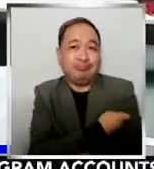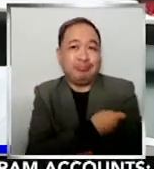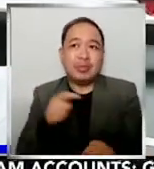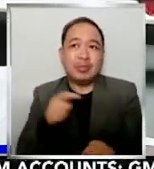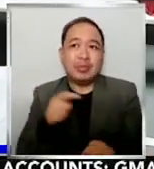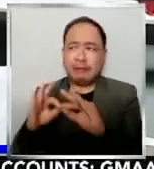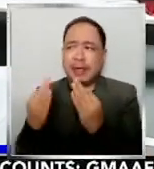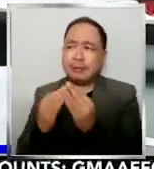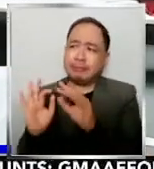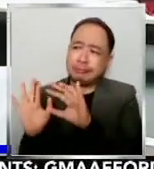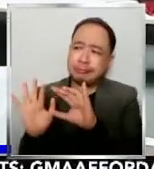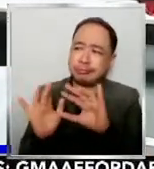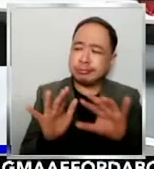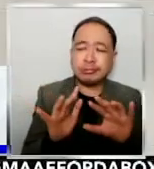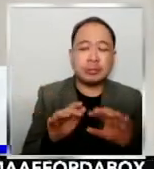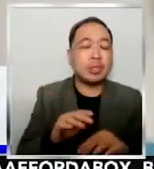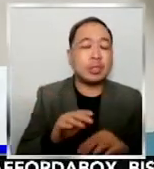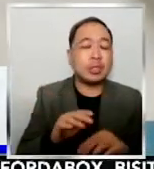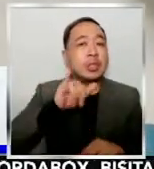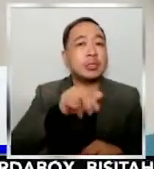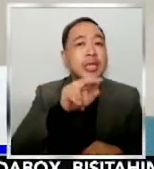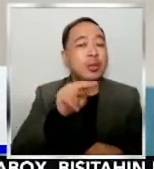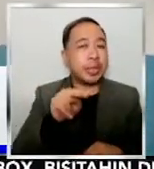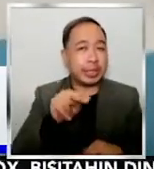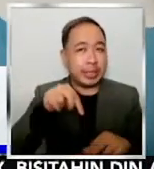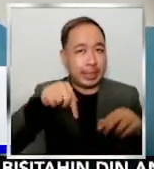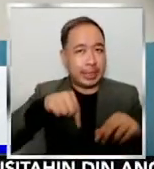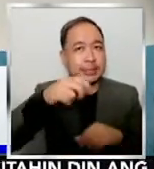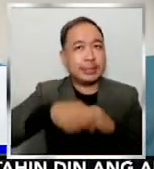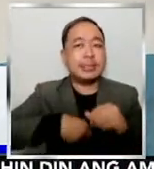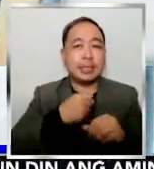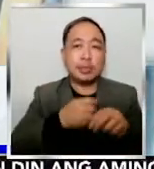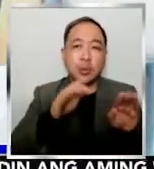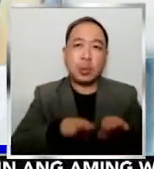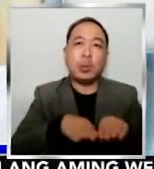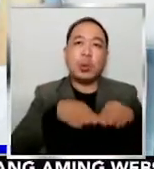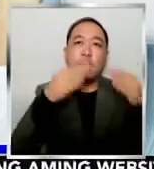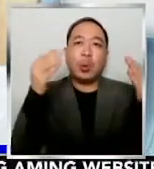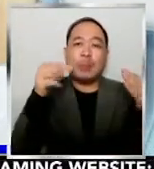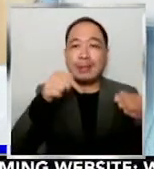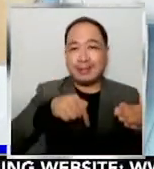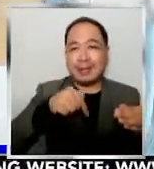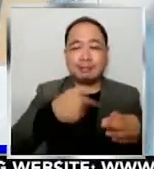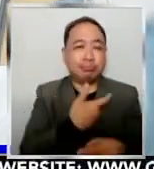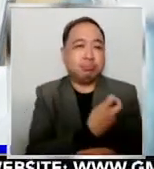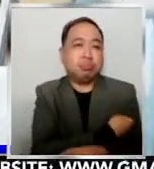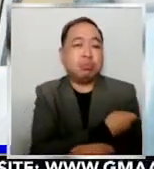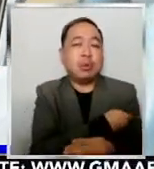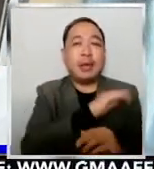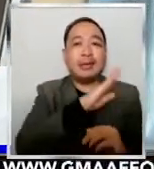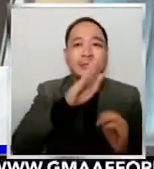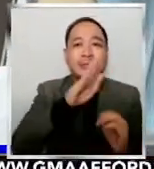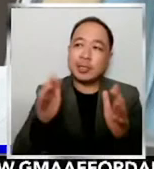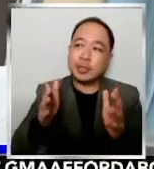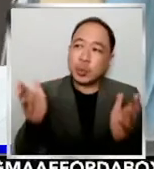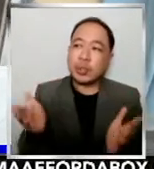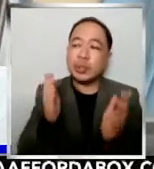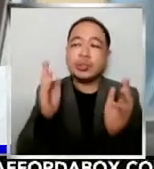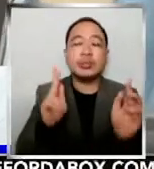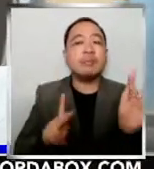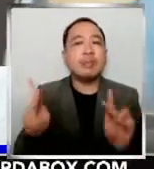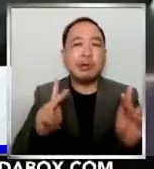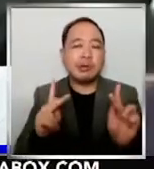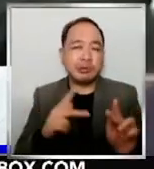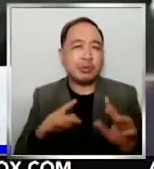ang 24/7 vaccination sa lugar na ito bilang bahagi ng pag-inganyo sa mga mamamayan na magpabakuna. Simula siguro nung